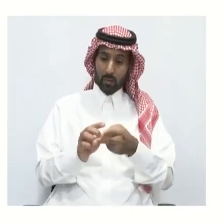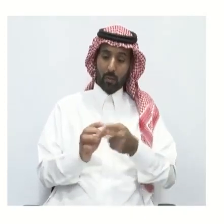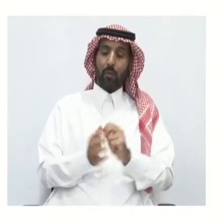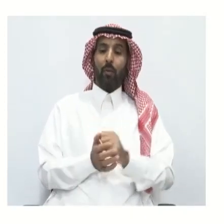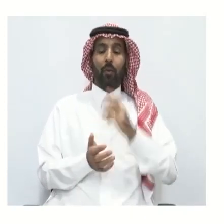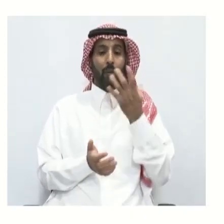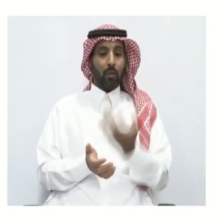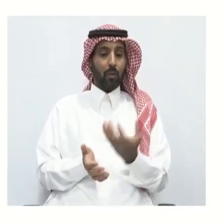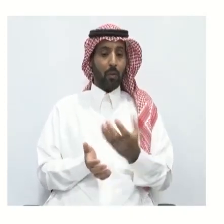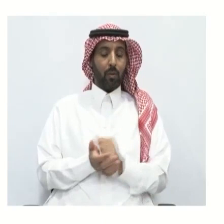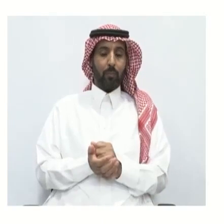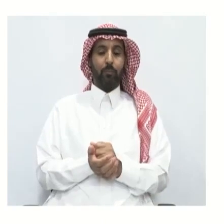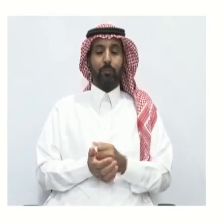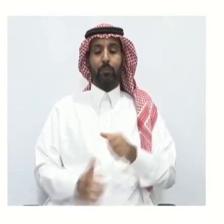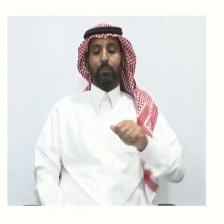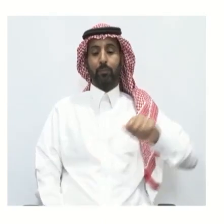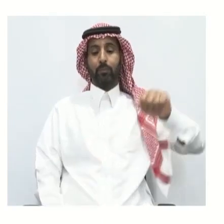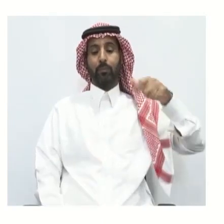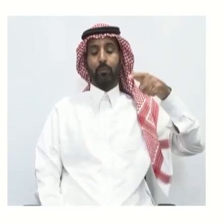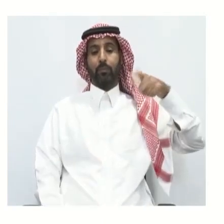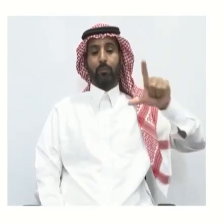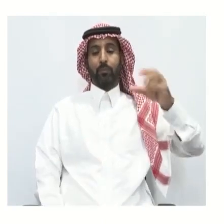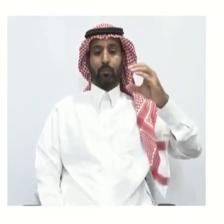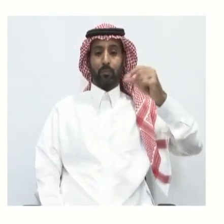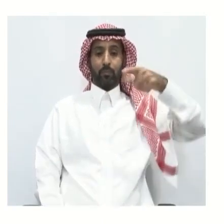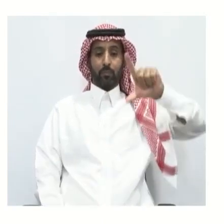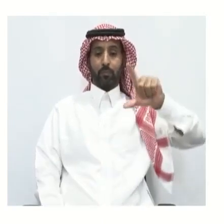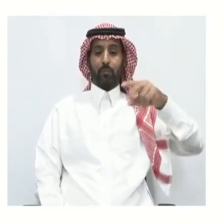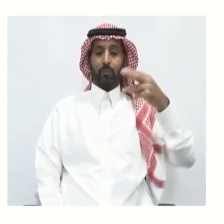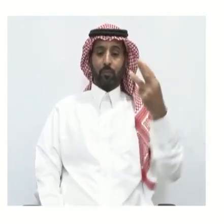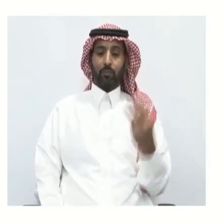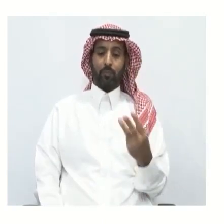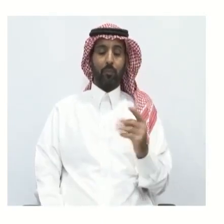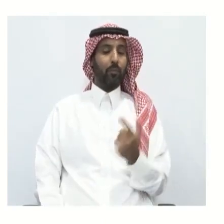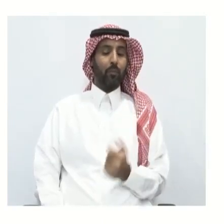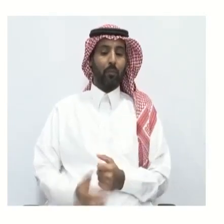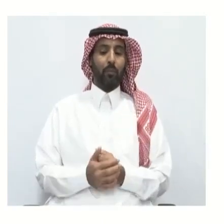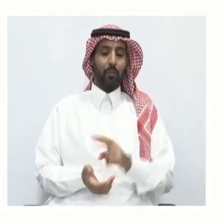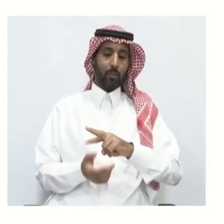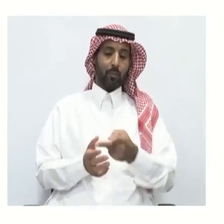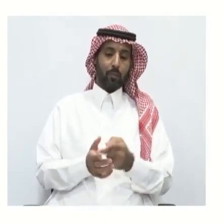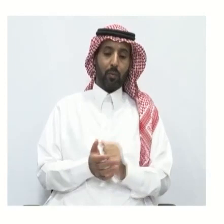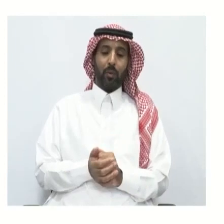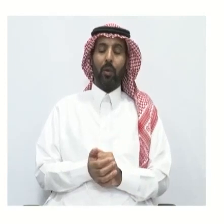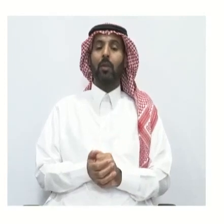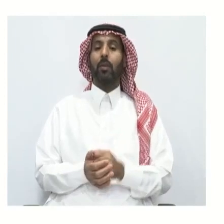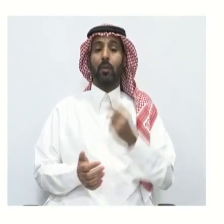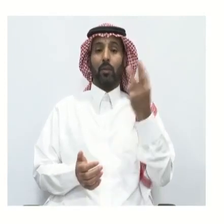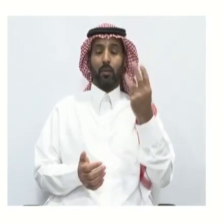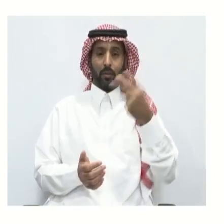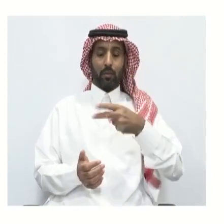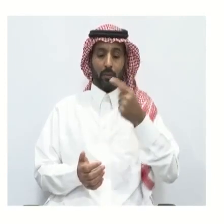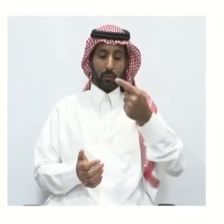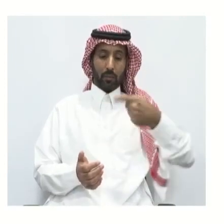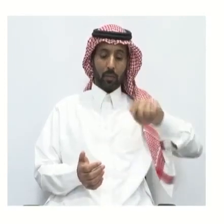الى كتله كلوريد الالمنيوم بالتالي اعطاني المردود النظري وهو 23.9 جرام